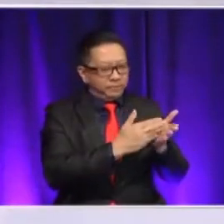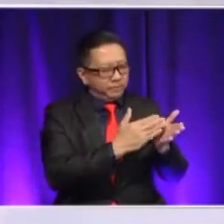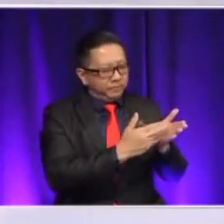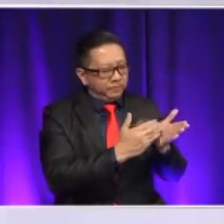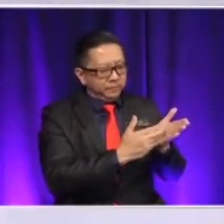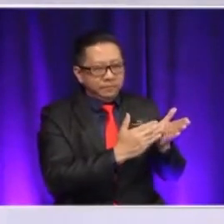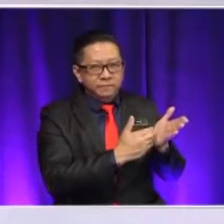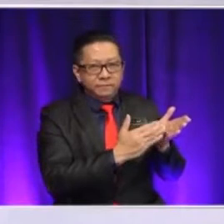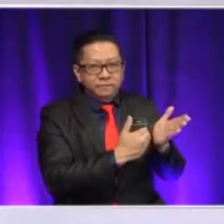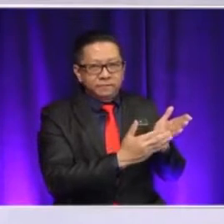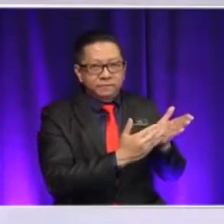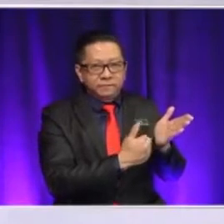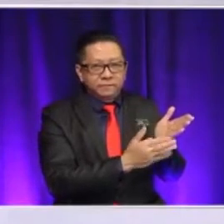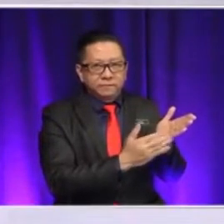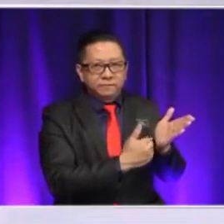oke